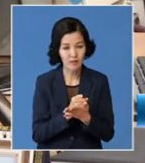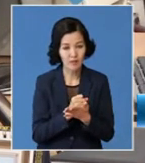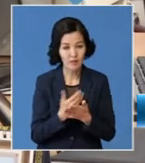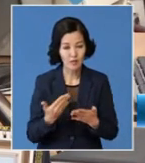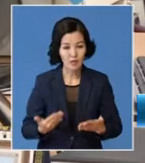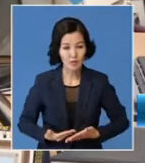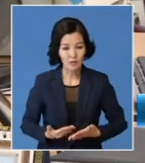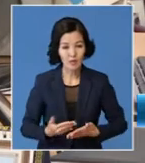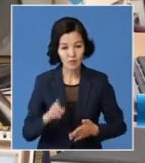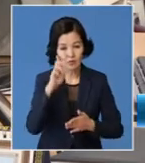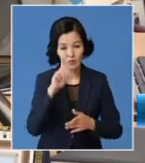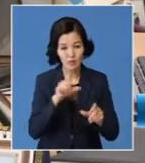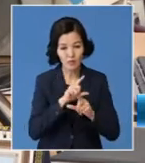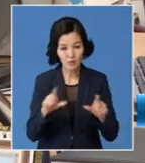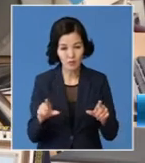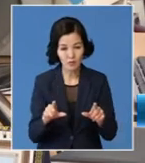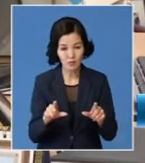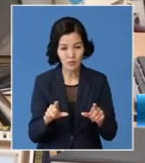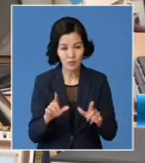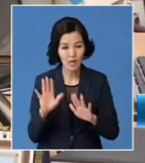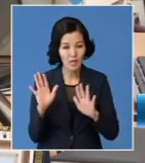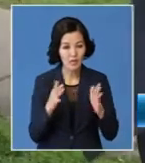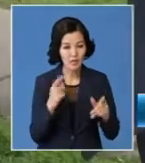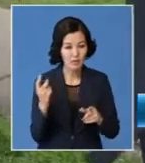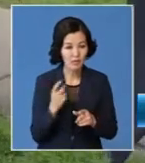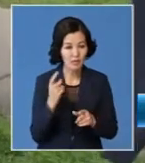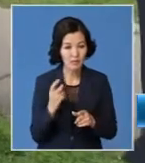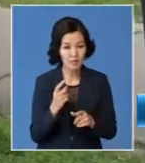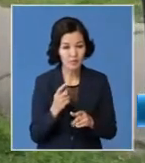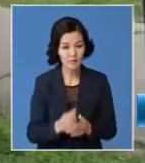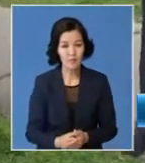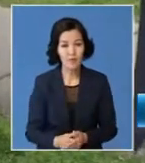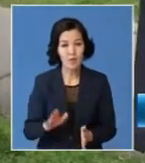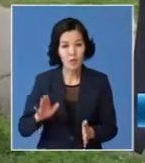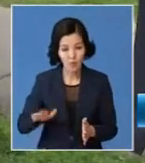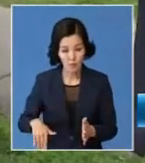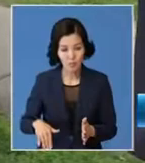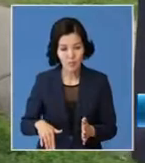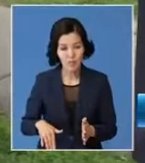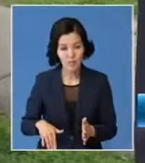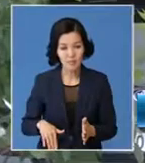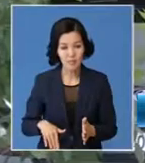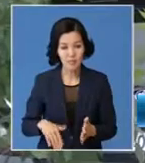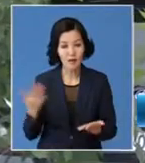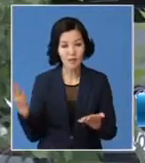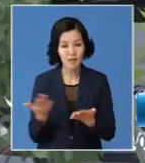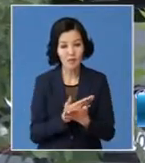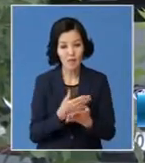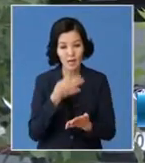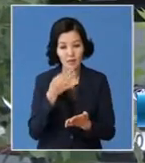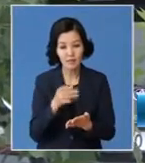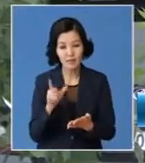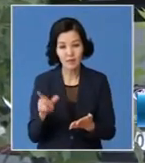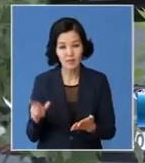коммунальными государственными учреждениями лесного хозяйства. После случившегося для предотвращения нелегальных вырубок ответственными